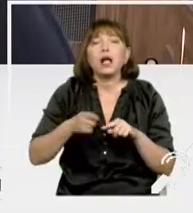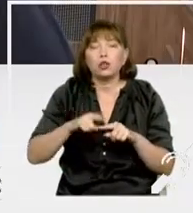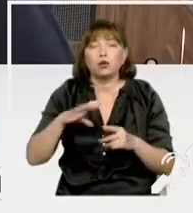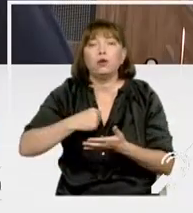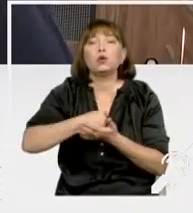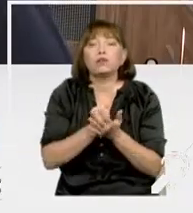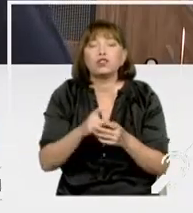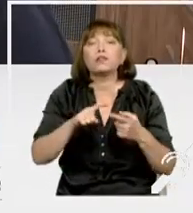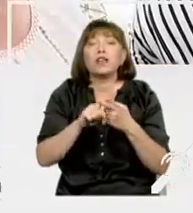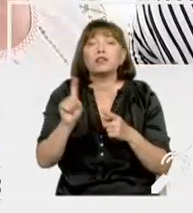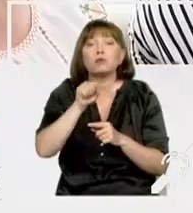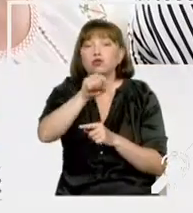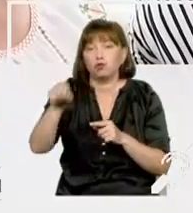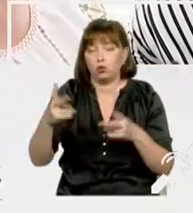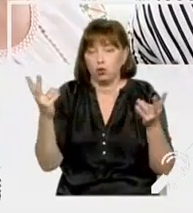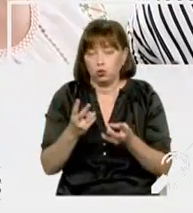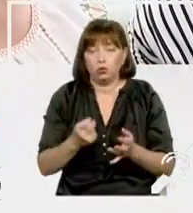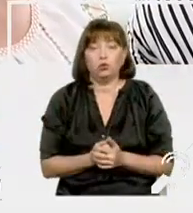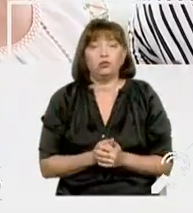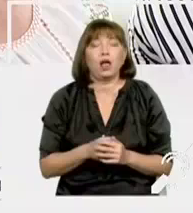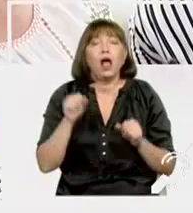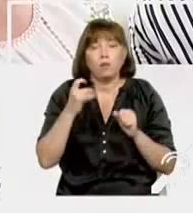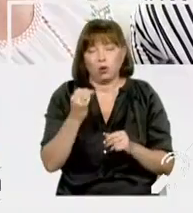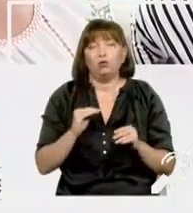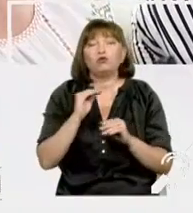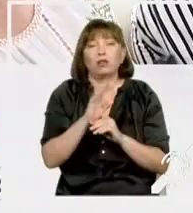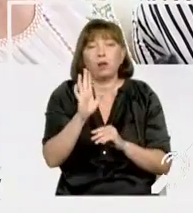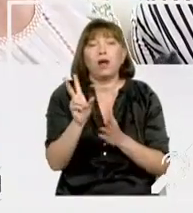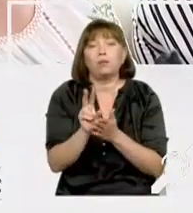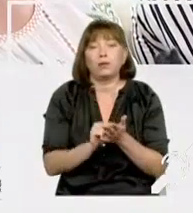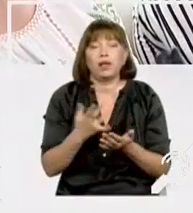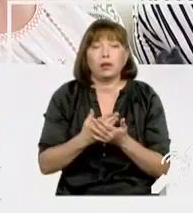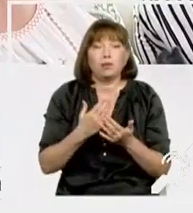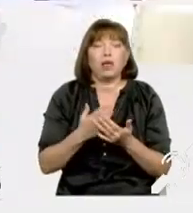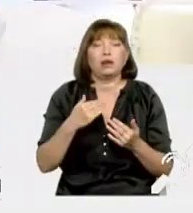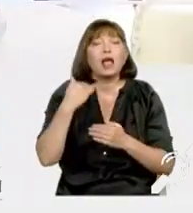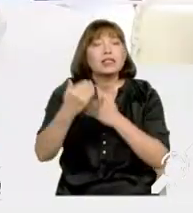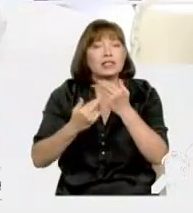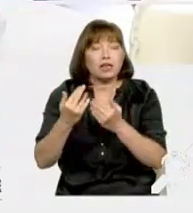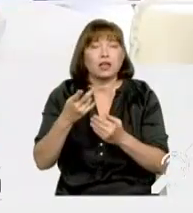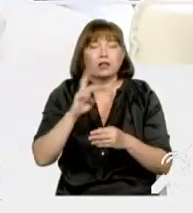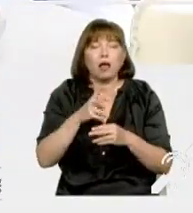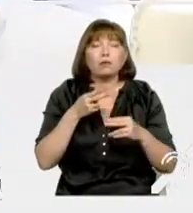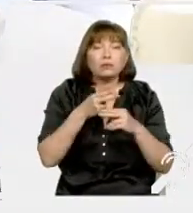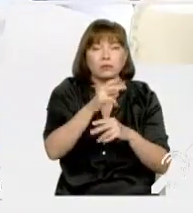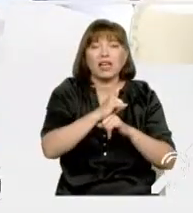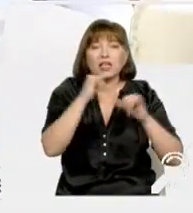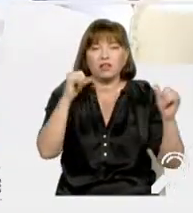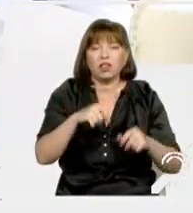analiza nevoilor de formare. Aș putea să vă dau câteva exemple, de exemplu strategii de prevenire a